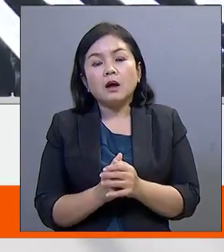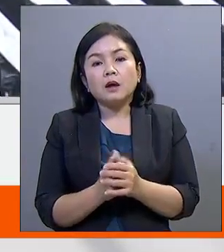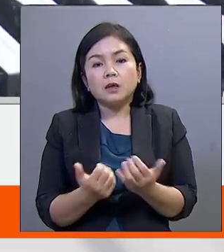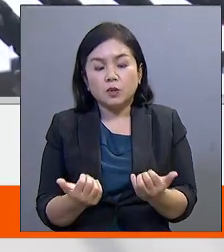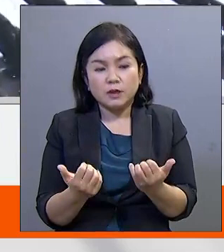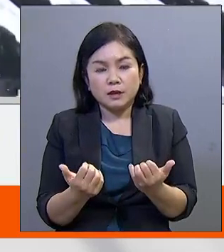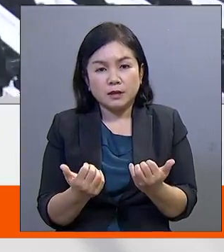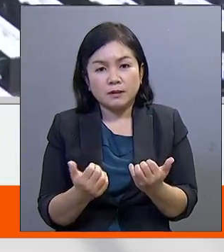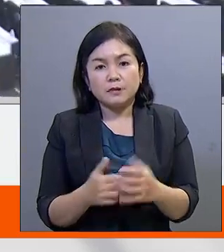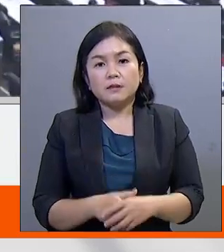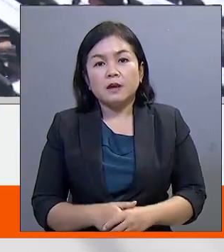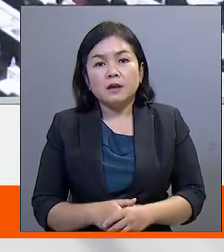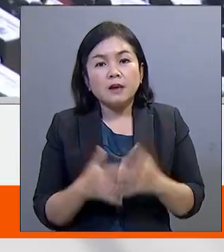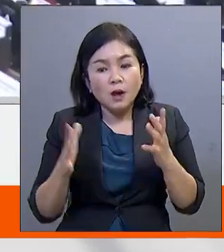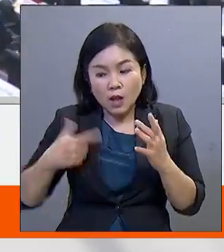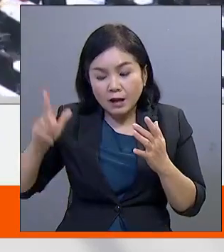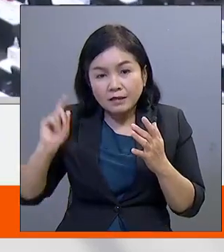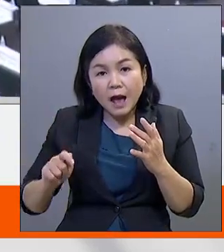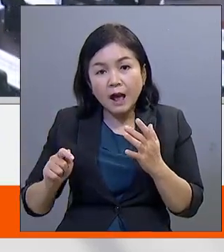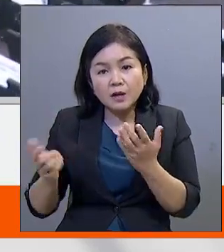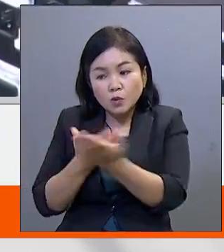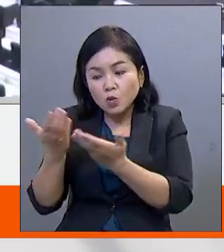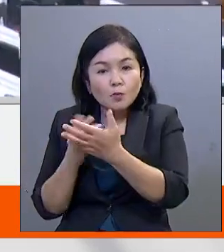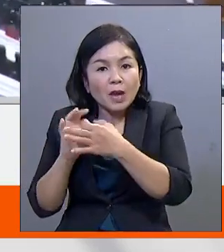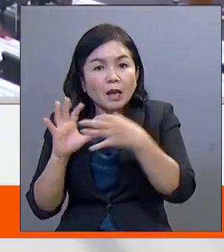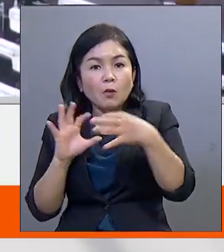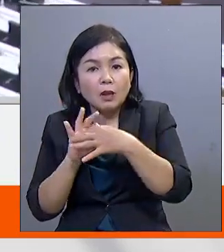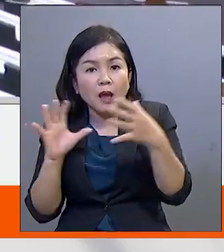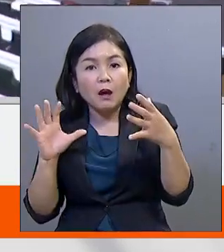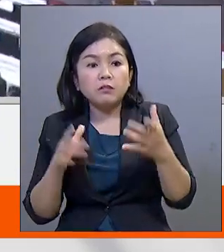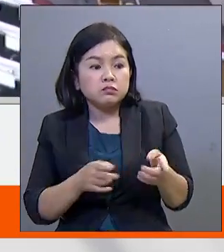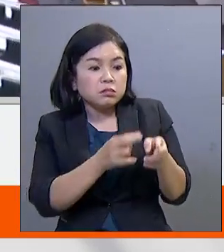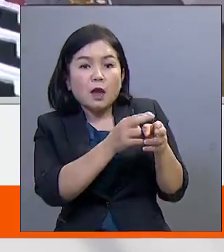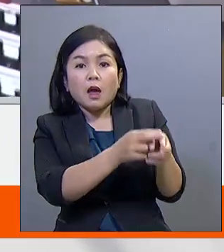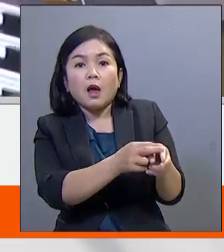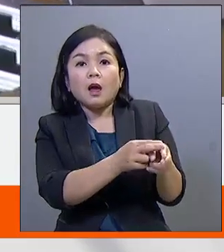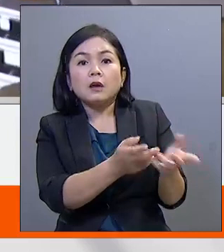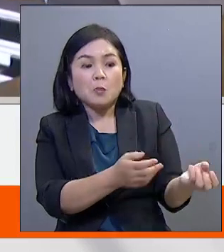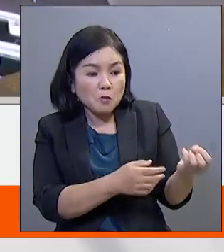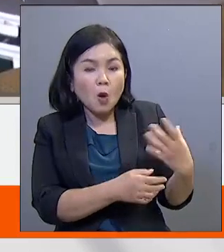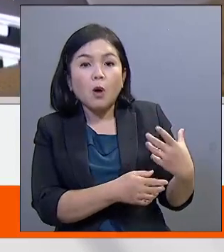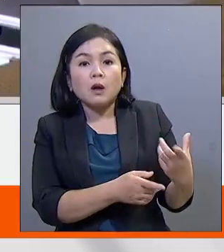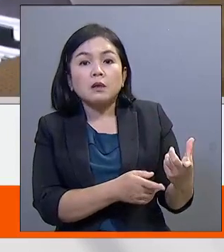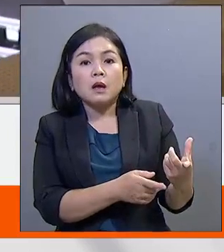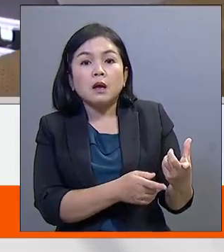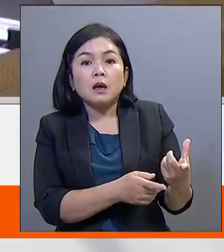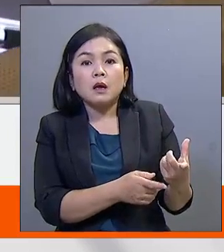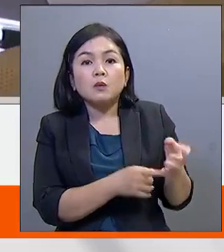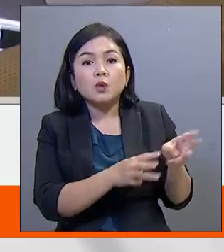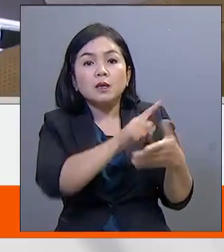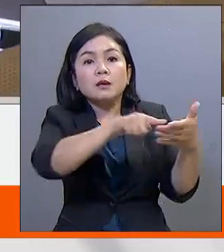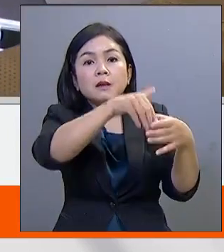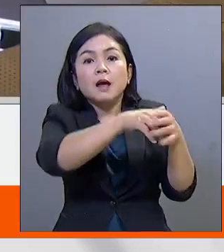because ofสารรandoially่เลนเกมคท่หรอกสารรandoially ไมนพวกคณ permite what he marshalsและพวกคุณจะเป้นคนเพื่ก ballotนน talents